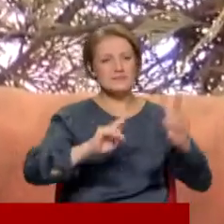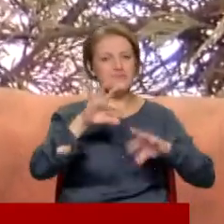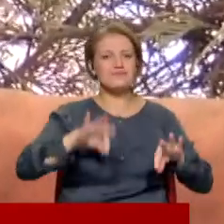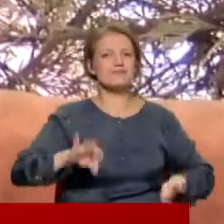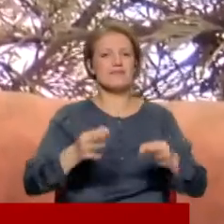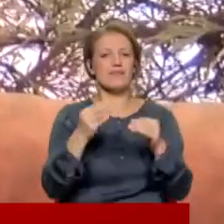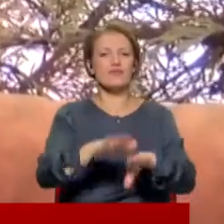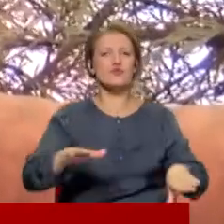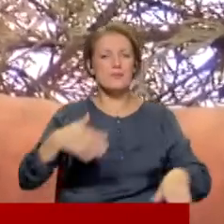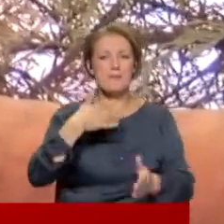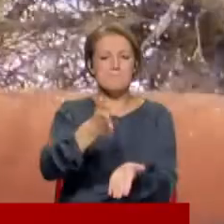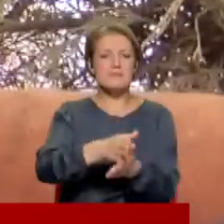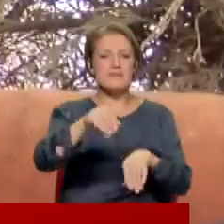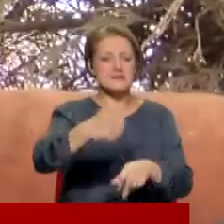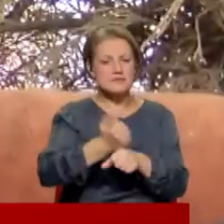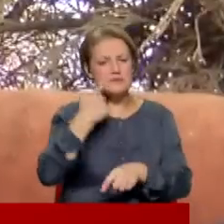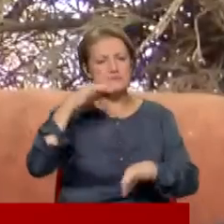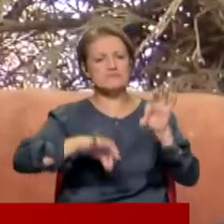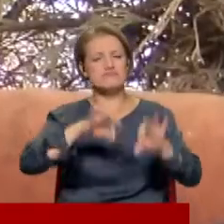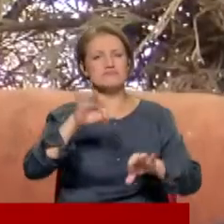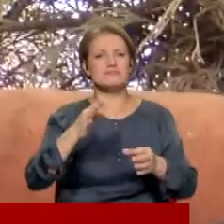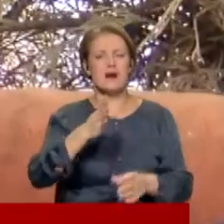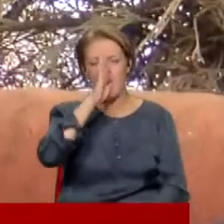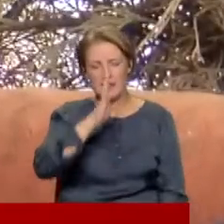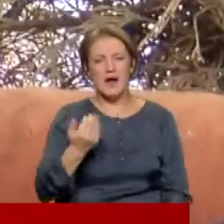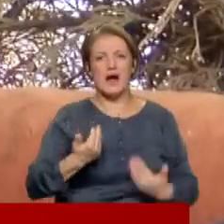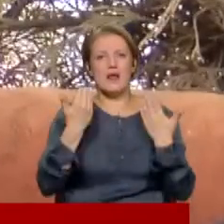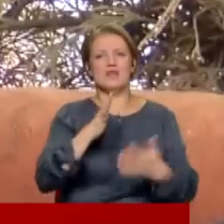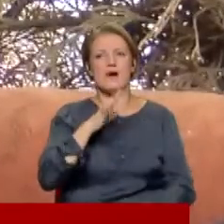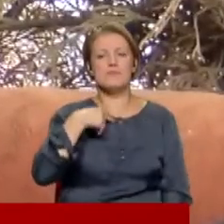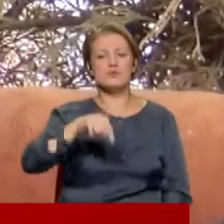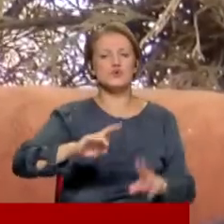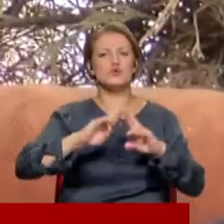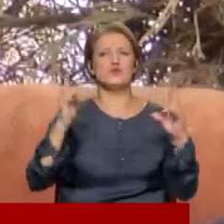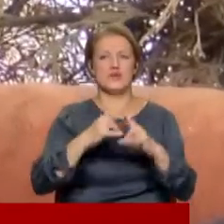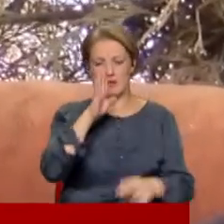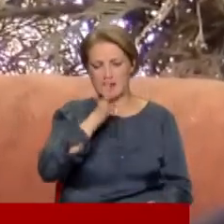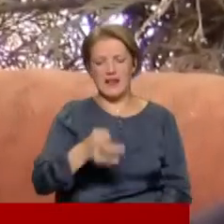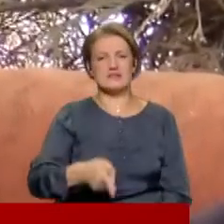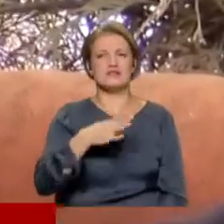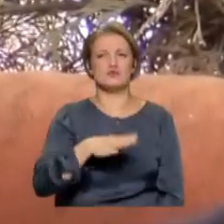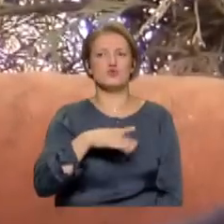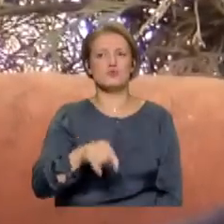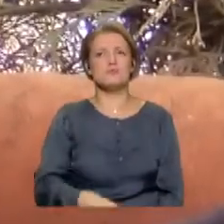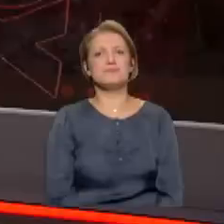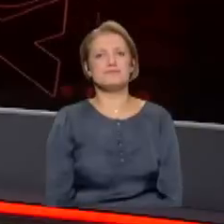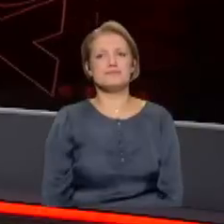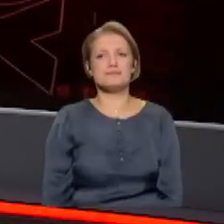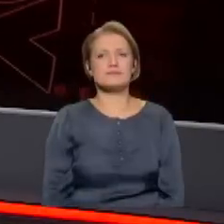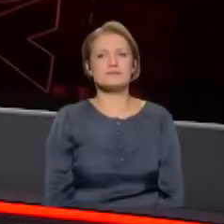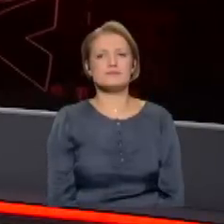şimdi çocuğuma mezar taşı beğeniyorum. Biliyorum ilahi adalet var ama ben bu dünyada da adaleti istiyorum.